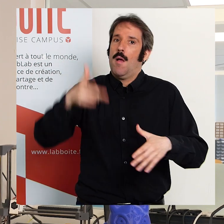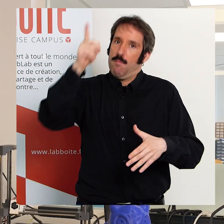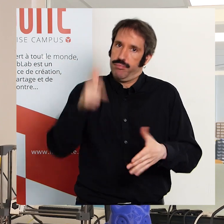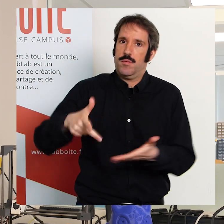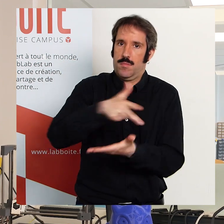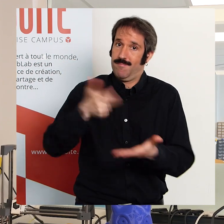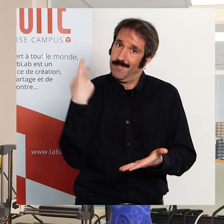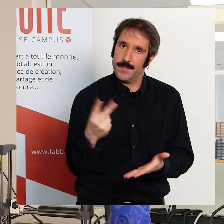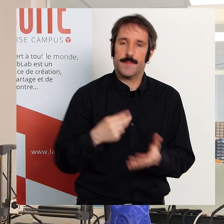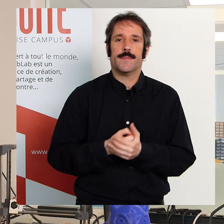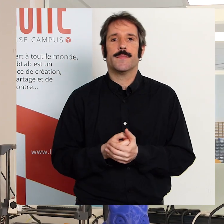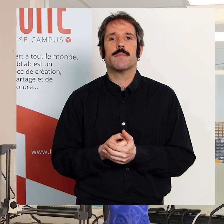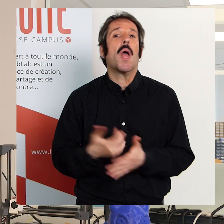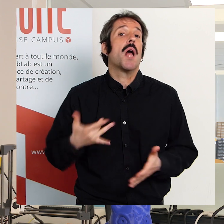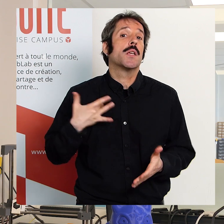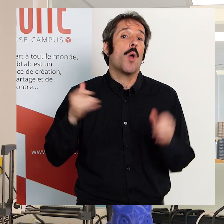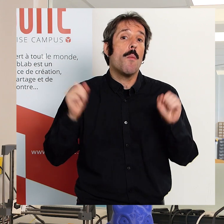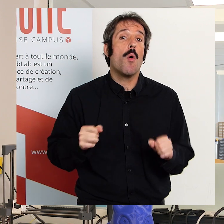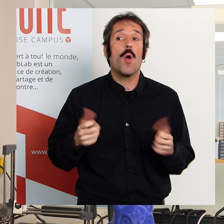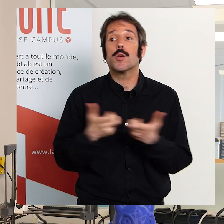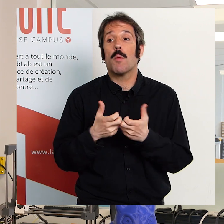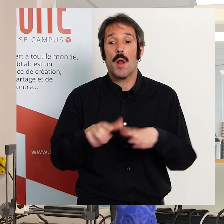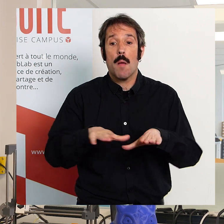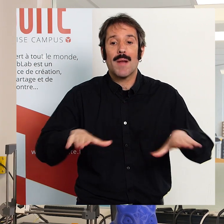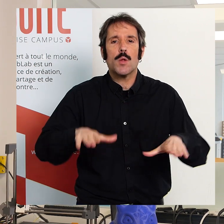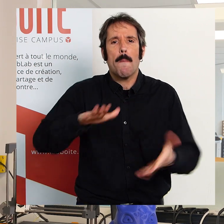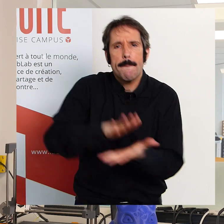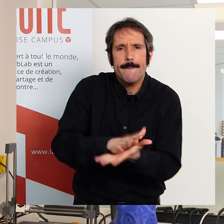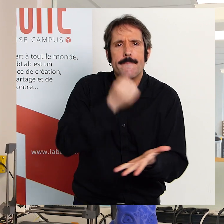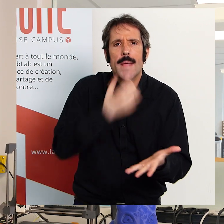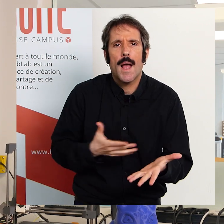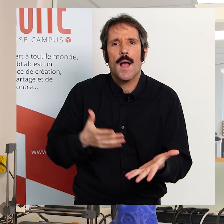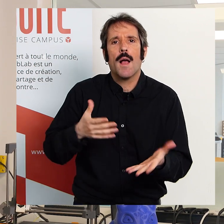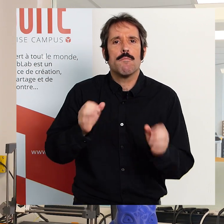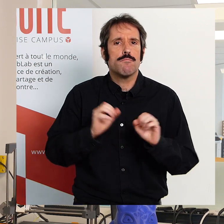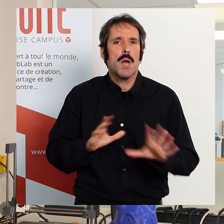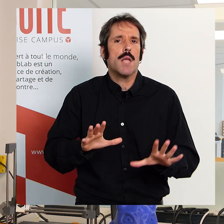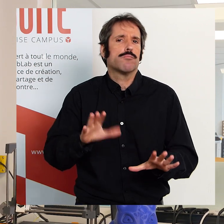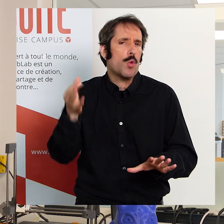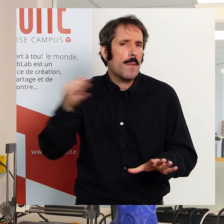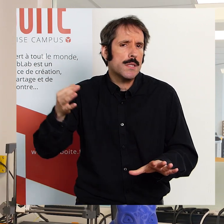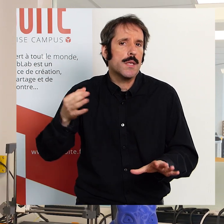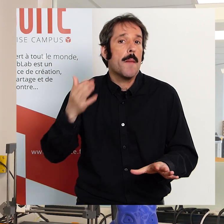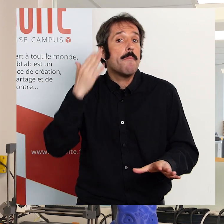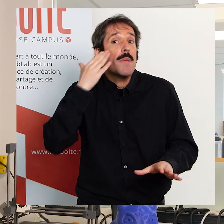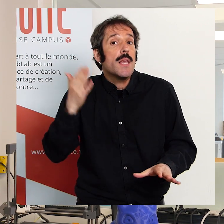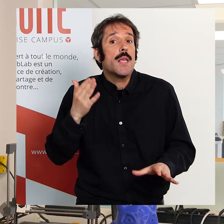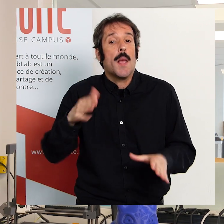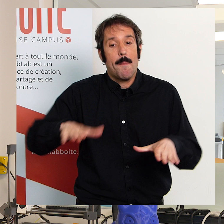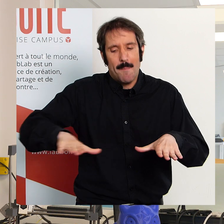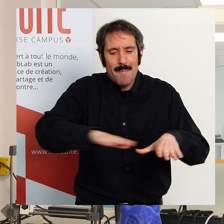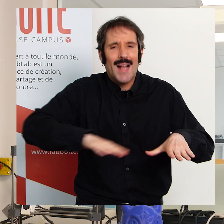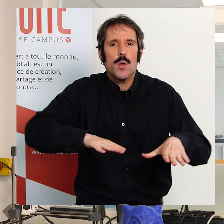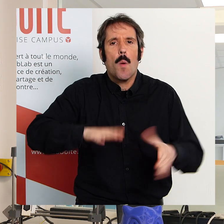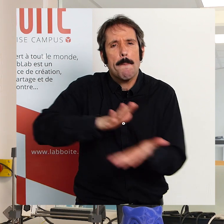l'impression. Donc ça peut être intéressant sur des plateaux qui adhèrent bien de la laisser par défaut. Si vous partez sur